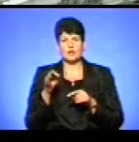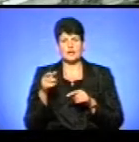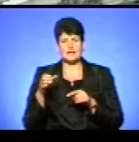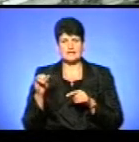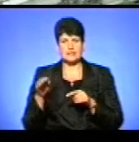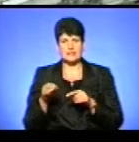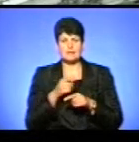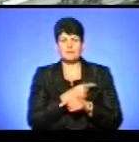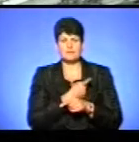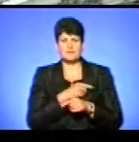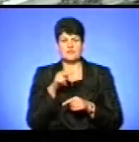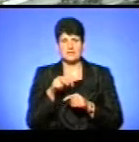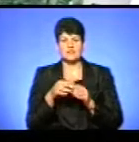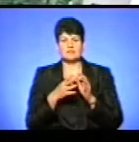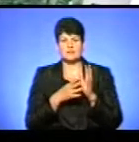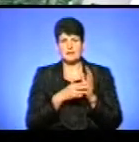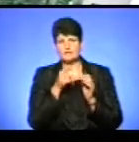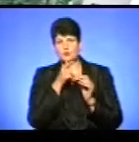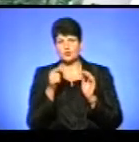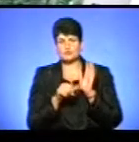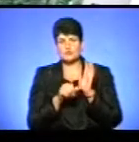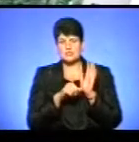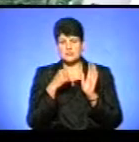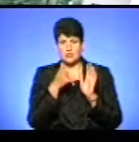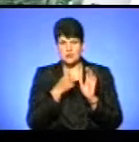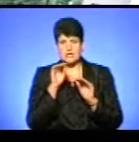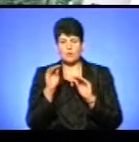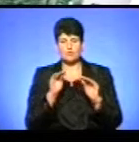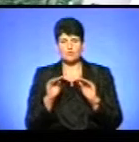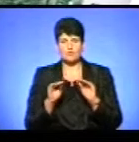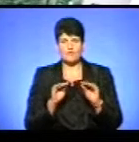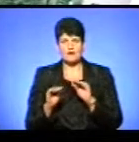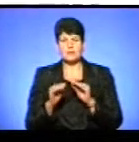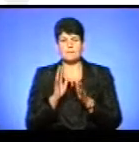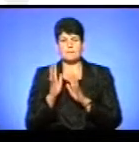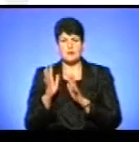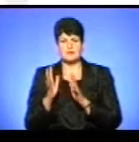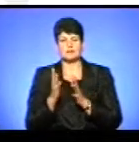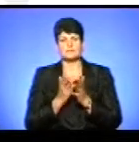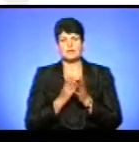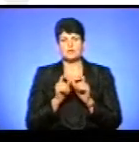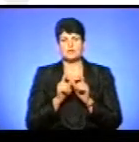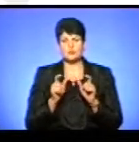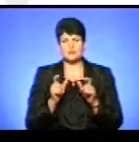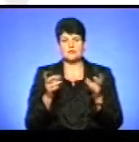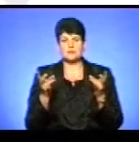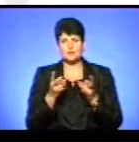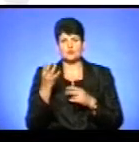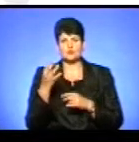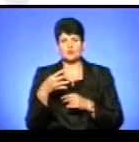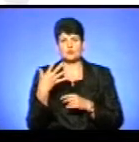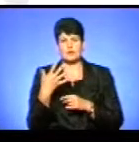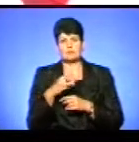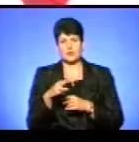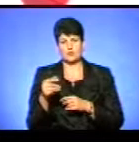З 2019-го протягом 6 років для облаштування індустріального парку розвитку інфраструктури необхідно 45